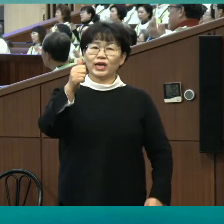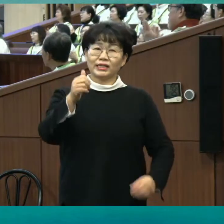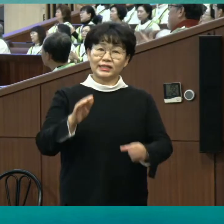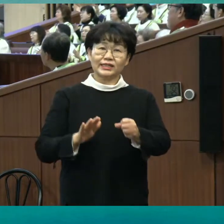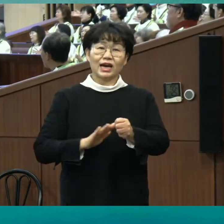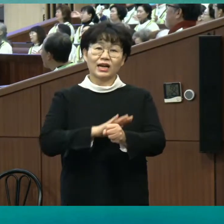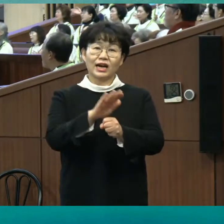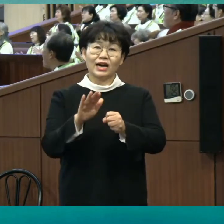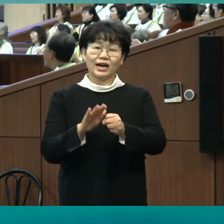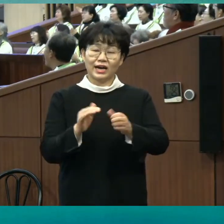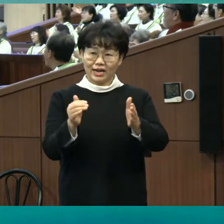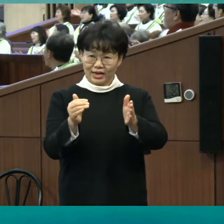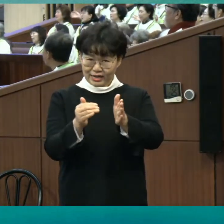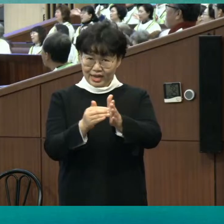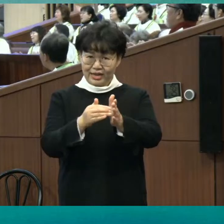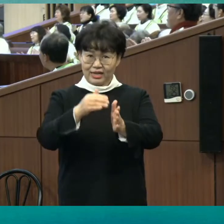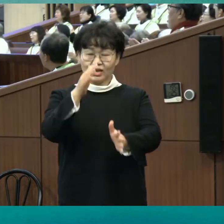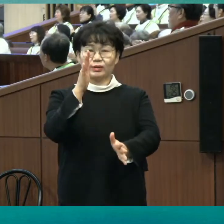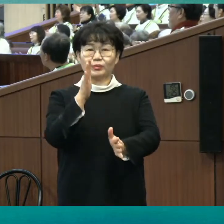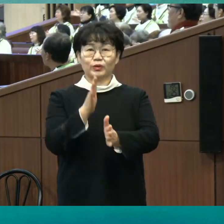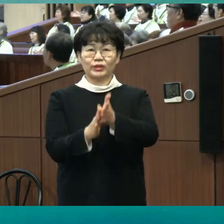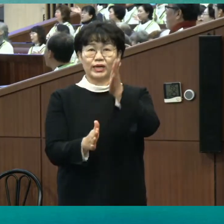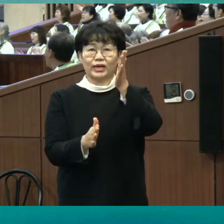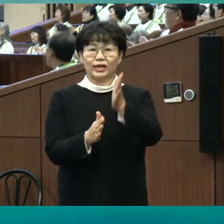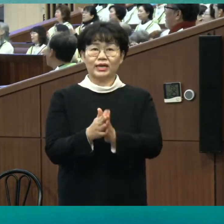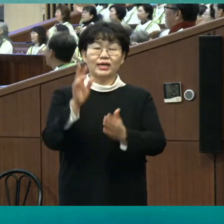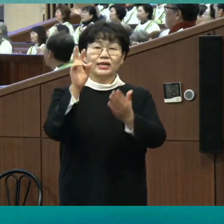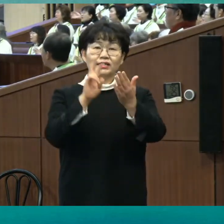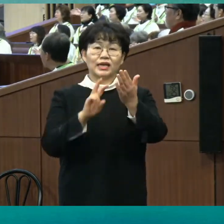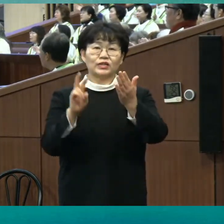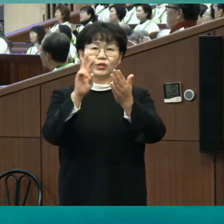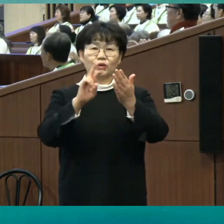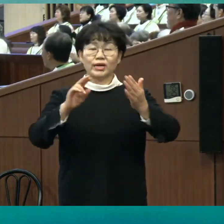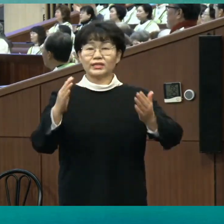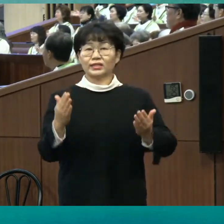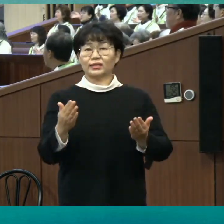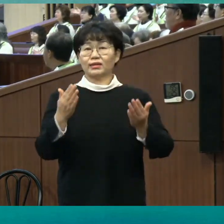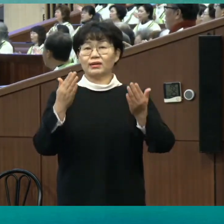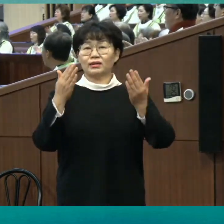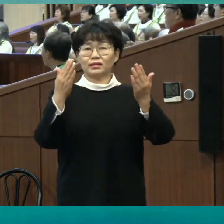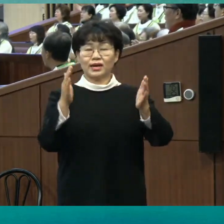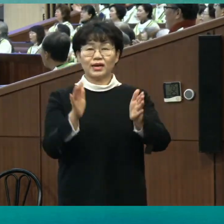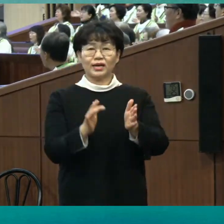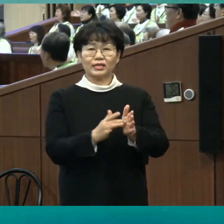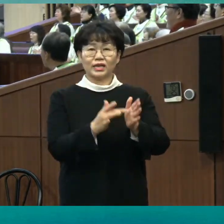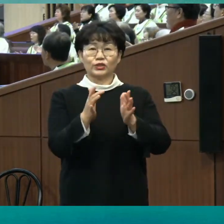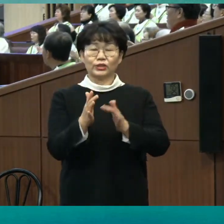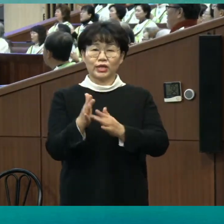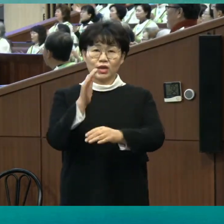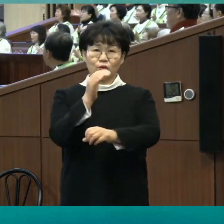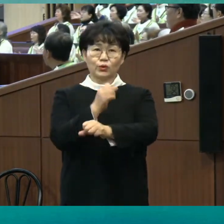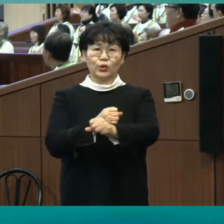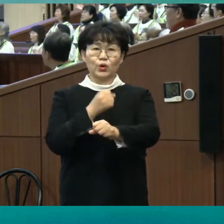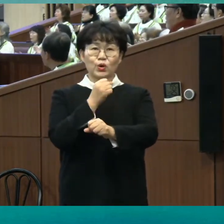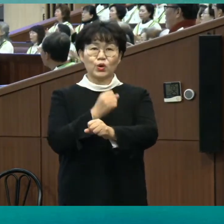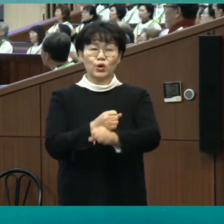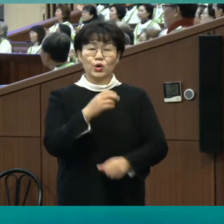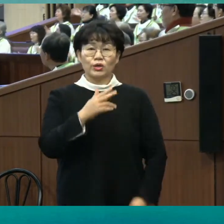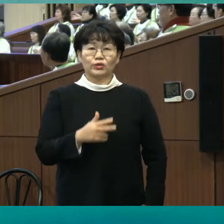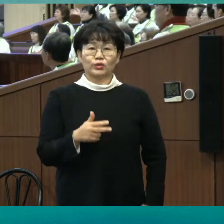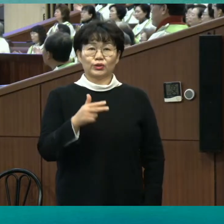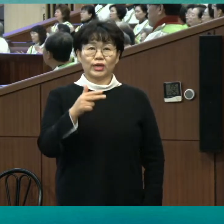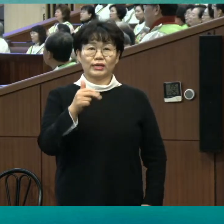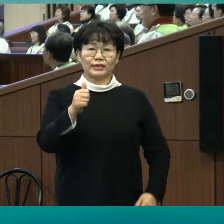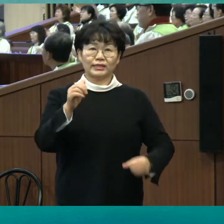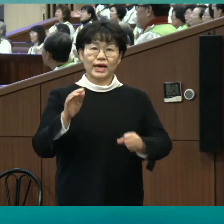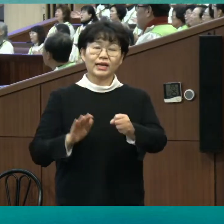그 사랑 한량 없도다. 찬송을 지어라 예수의 홀로.